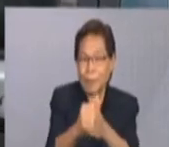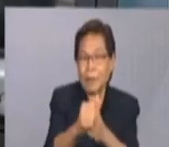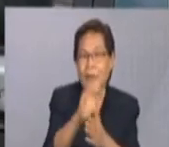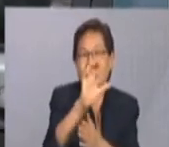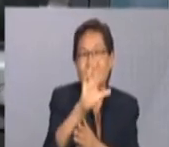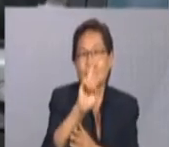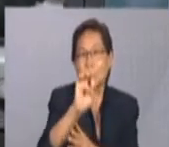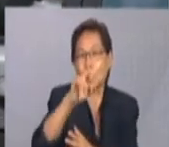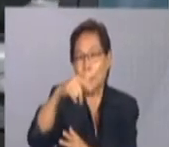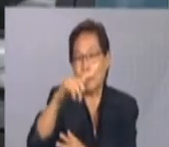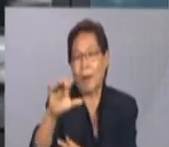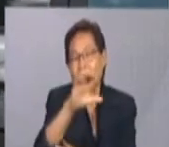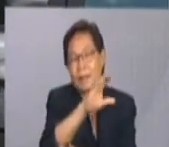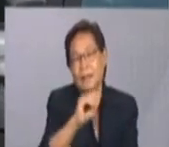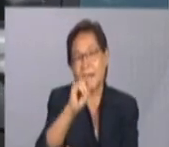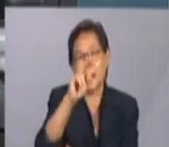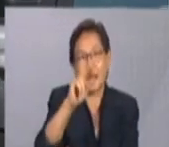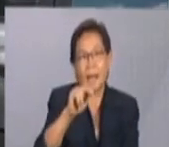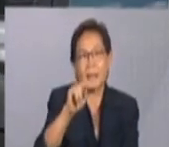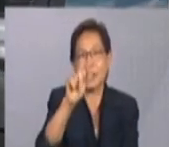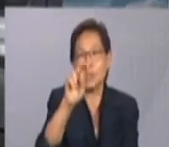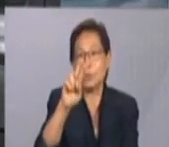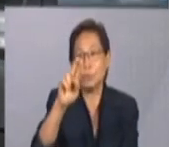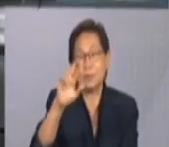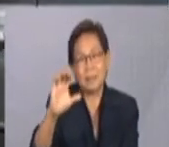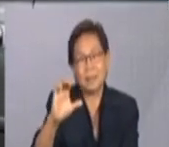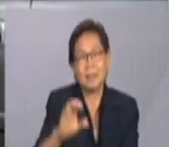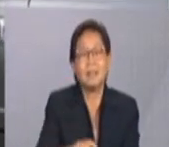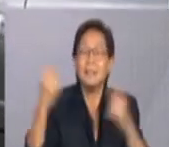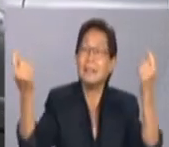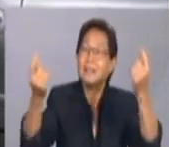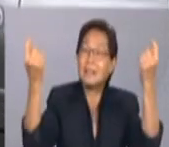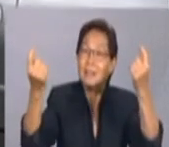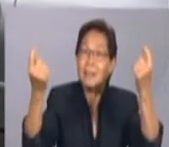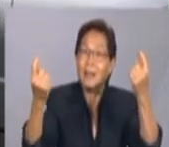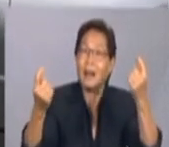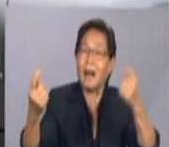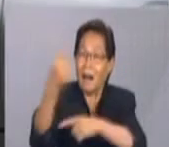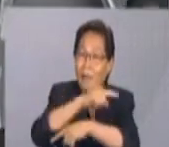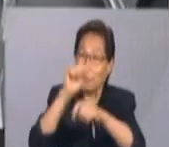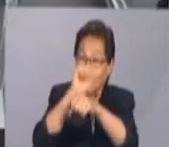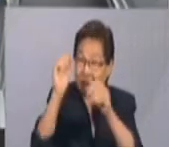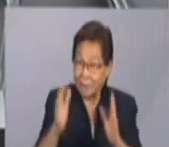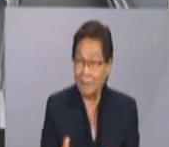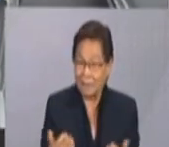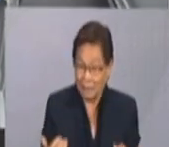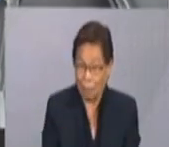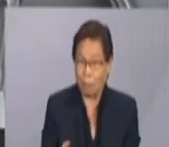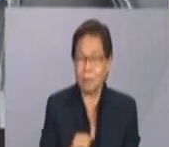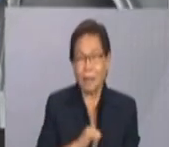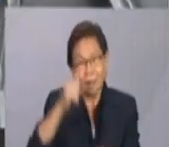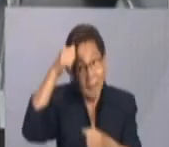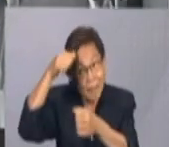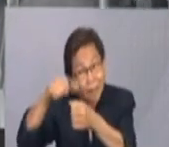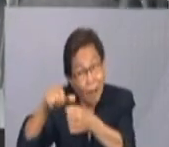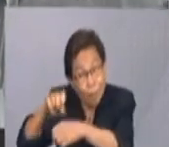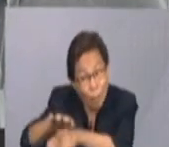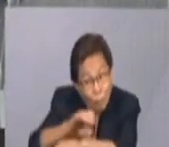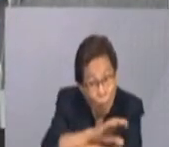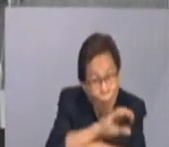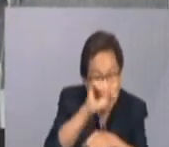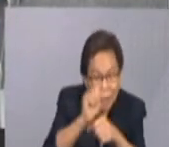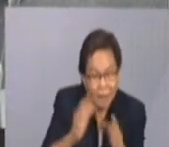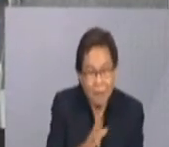keeps dan MCC sepenuh sambutan hari pekerja pada ini saya ingin mengingatkan para pekerja dan